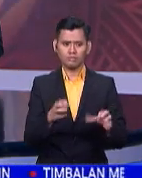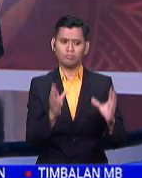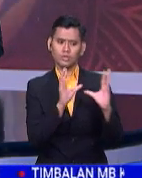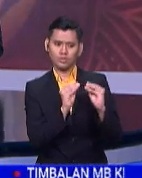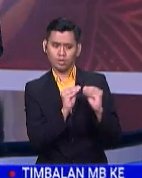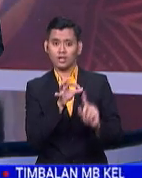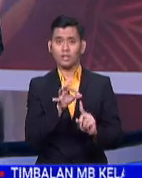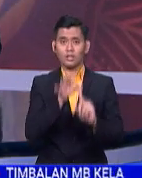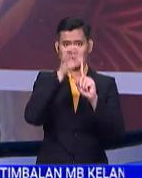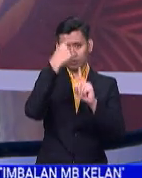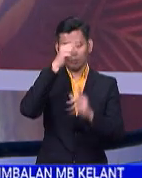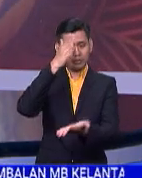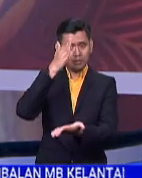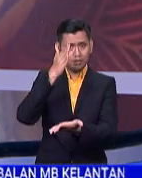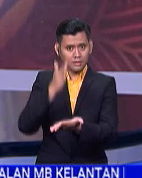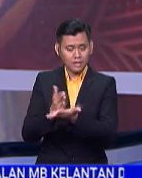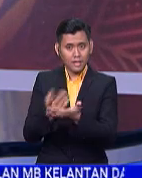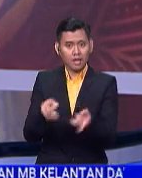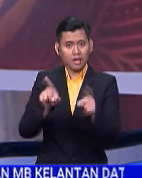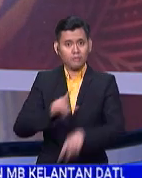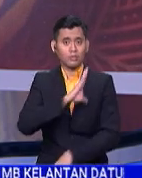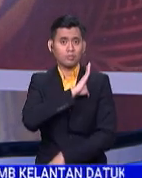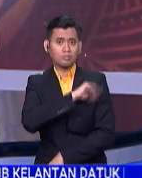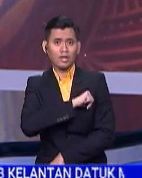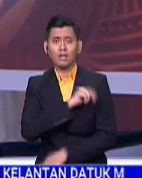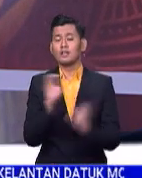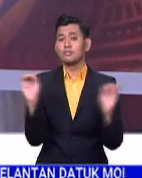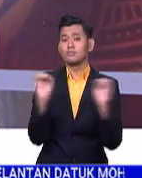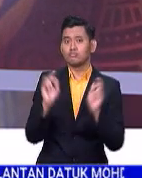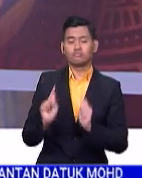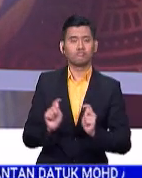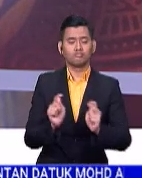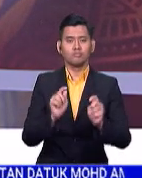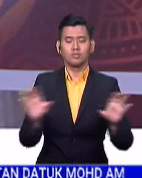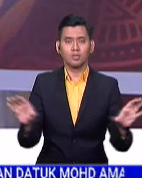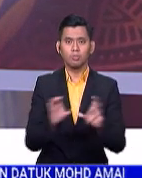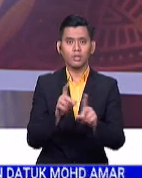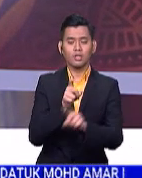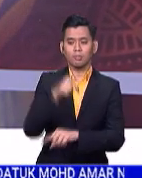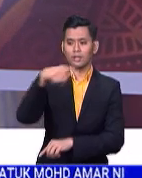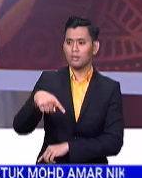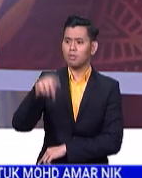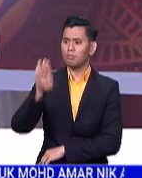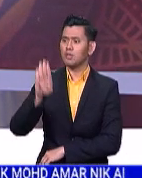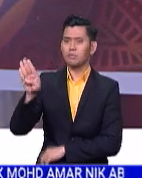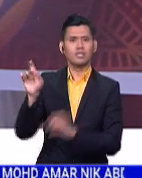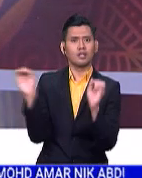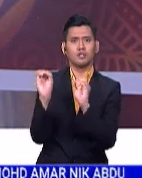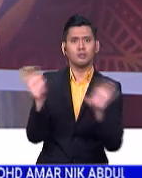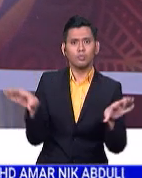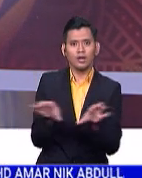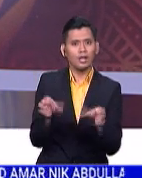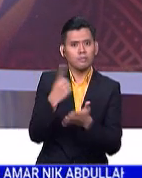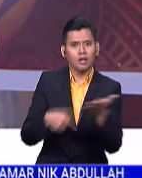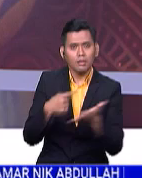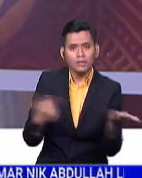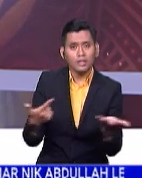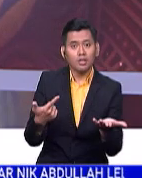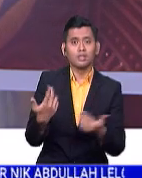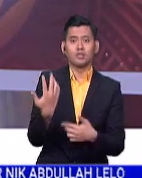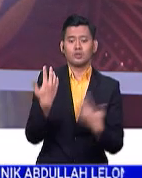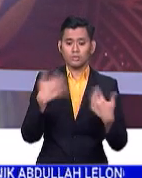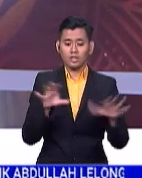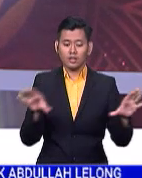menghentikan konflik di Palestin. Ia berikutan tiada sebarang tindakan daripada majlis berkenaan setelah sesi ketiga